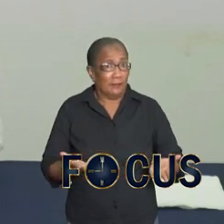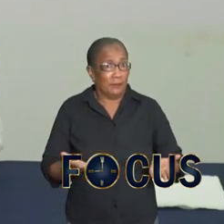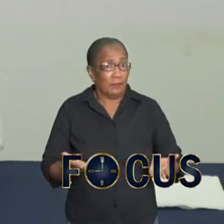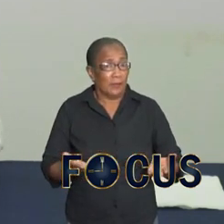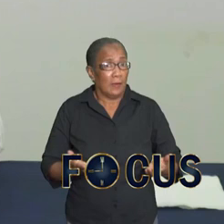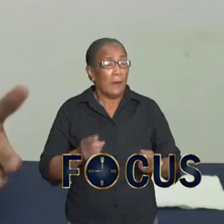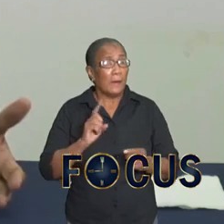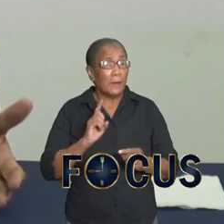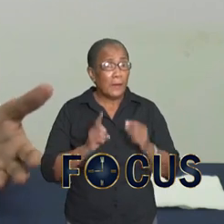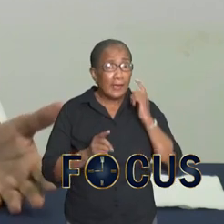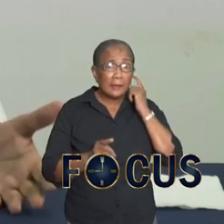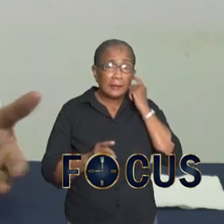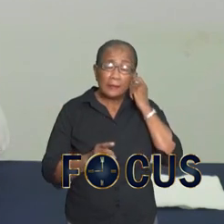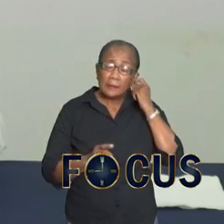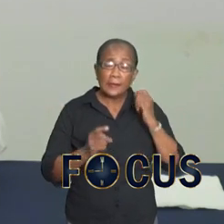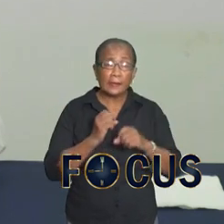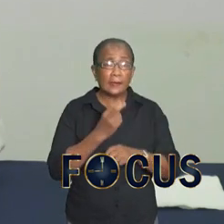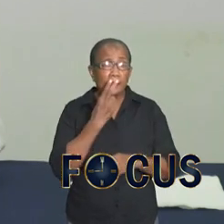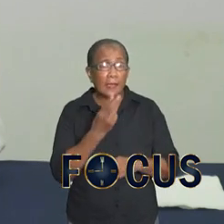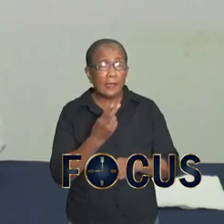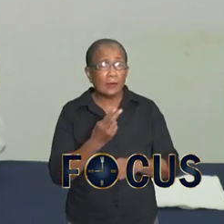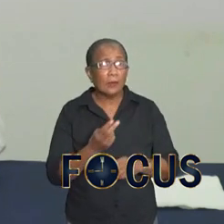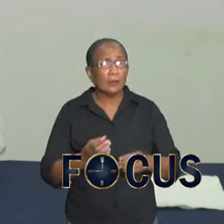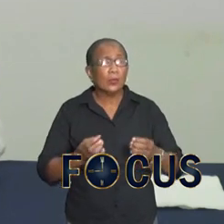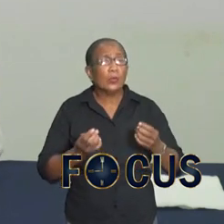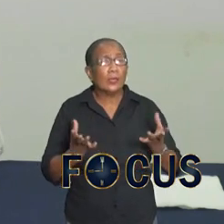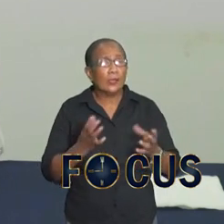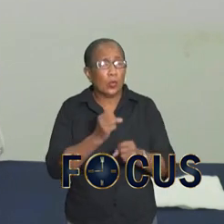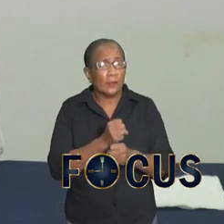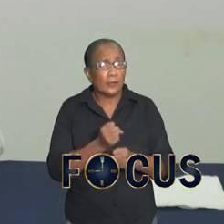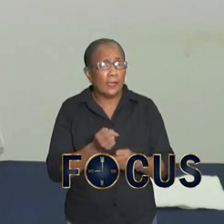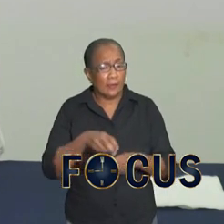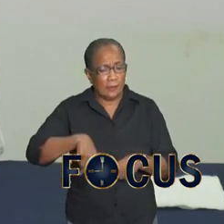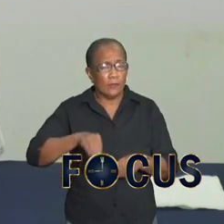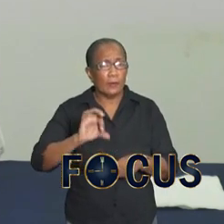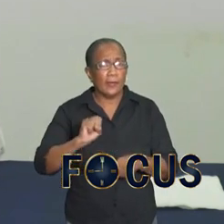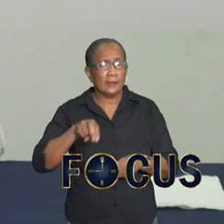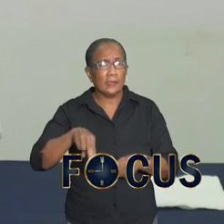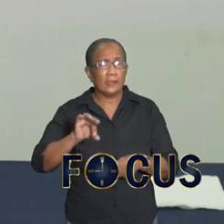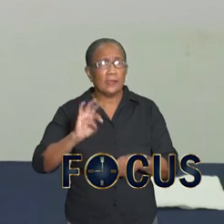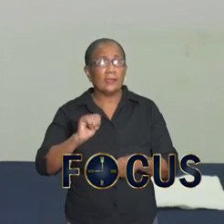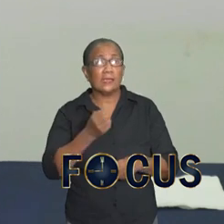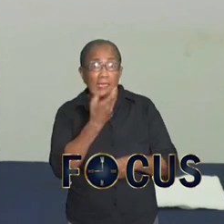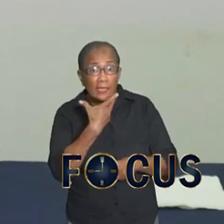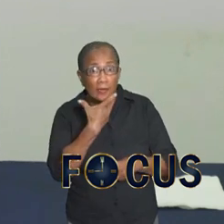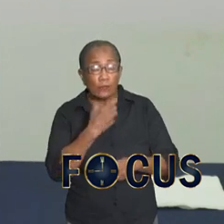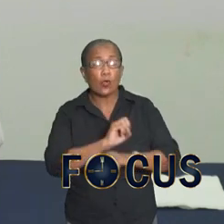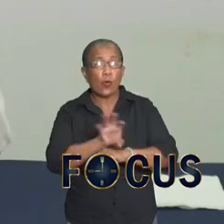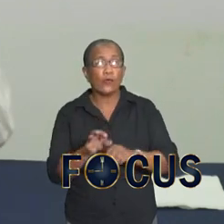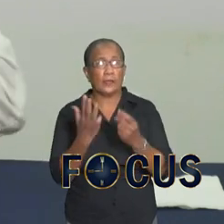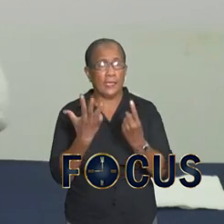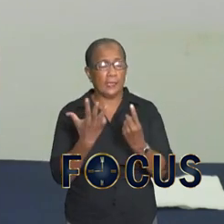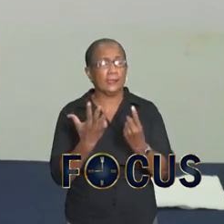Maar dus nu willen we het ook off-label kijken of het off-label te gebruiken is voor ivermectine. Ik bedoel voor COVID-19.